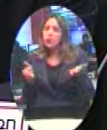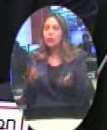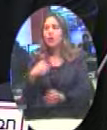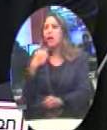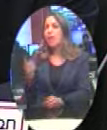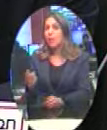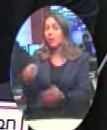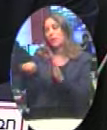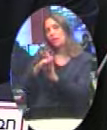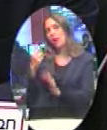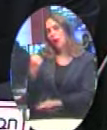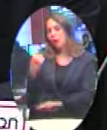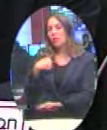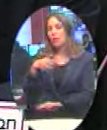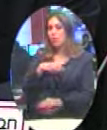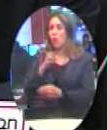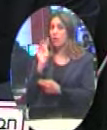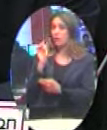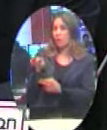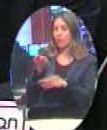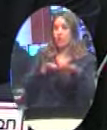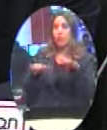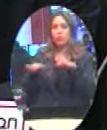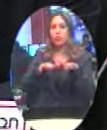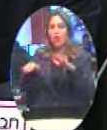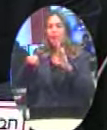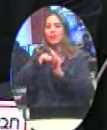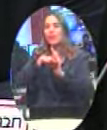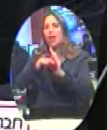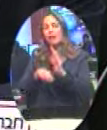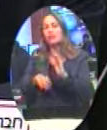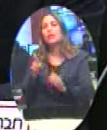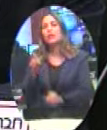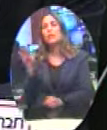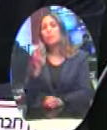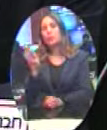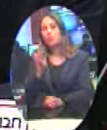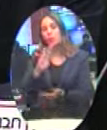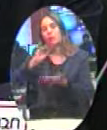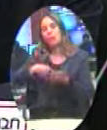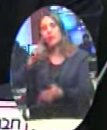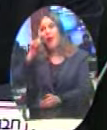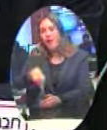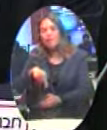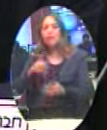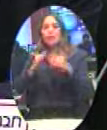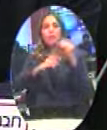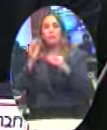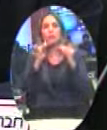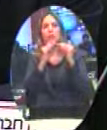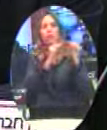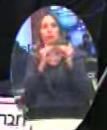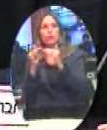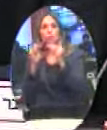תנאי אחד, אני מוכן להצטרף לממשלה בתנאי שנתניהו יאשר 1,000 יחידות דיור. זה עדיין בתוקף,